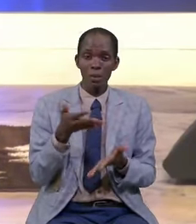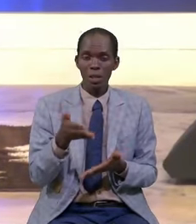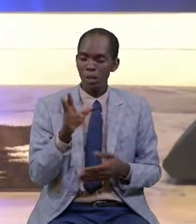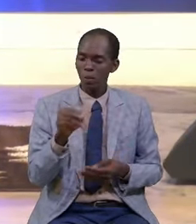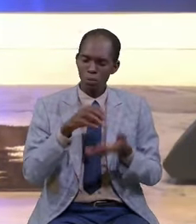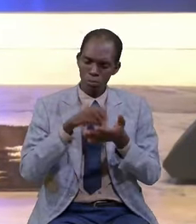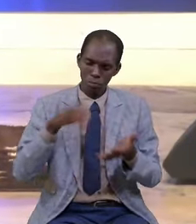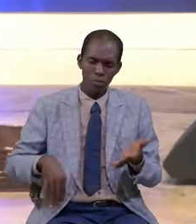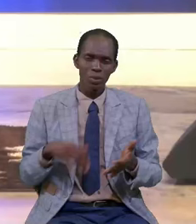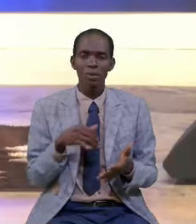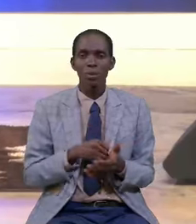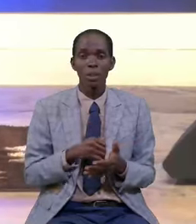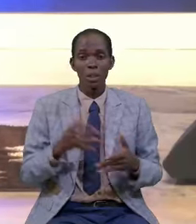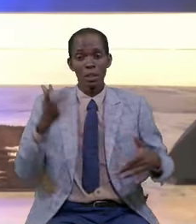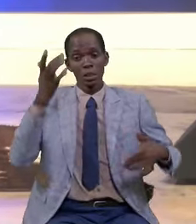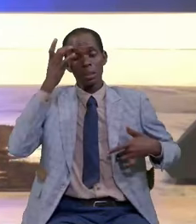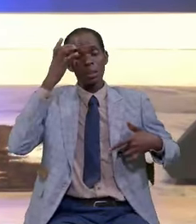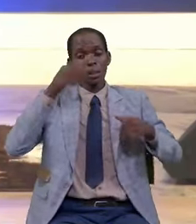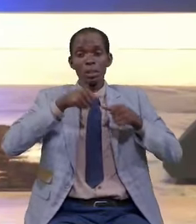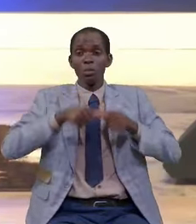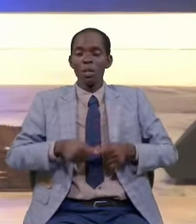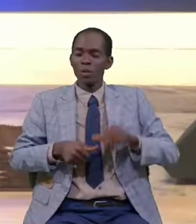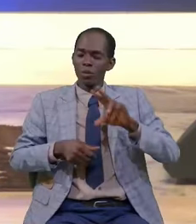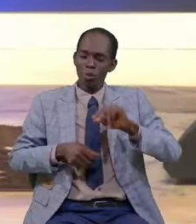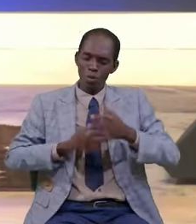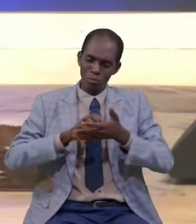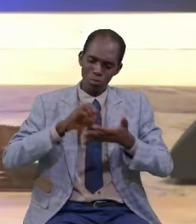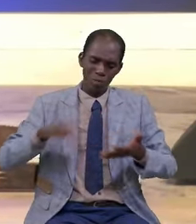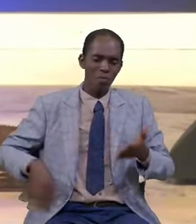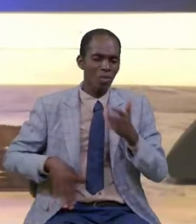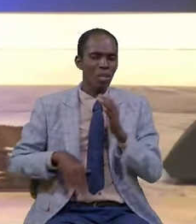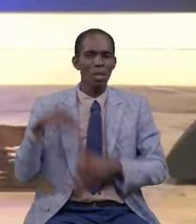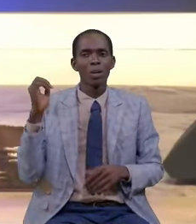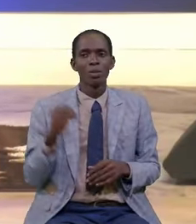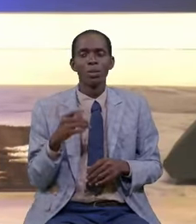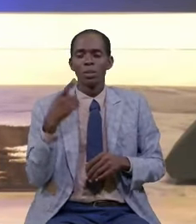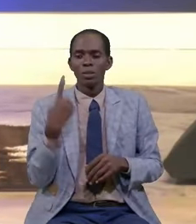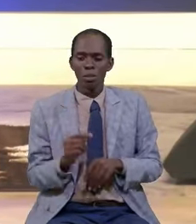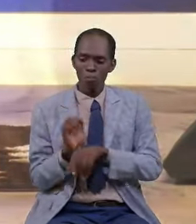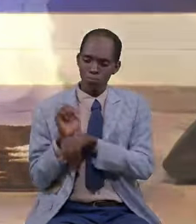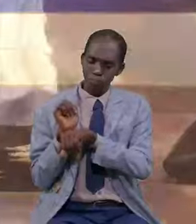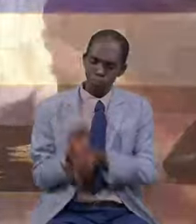votre vie. La maladie hors de votre vie. L'oppression hors de votre vie.